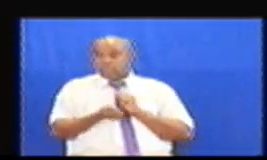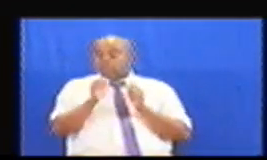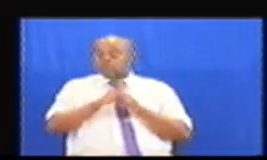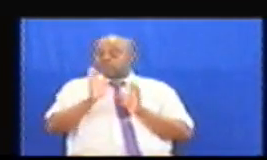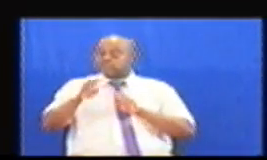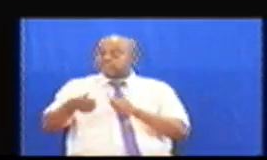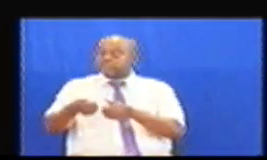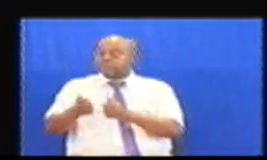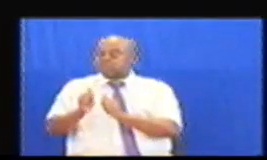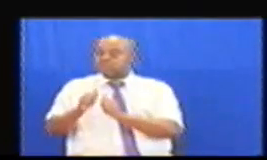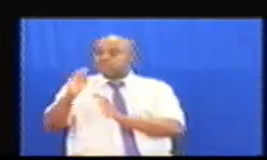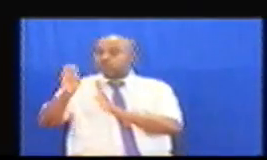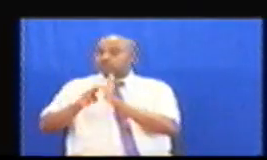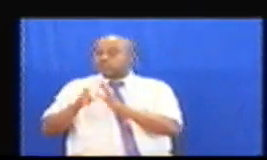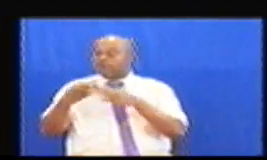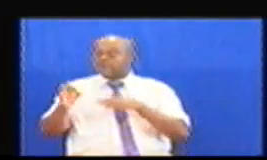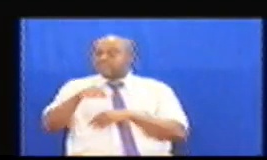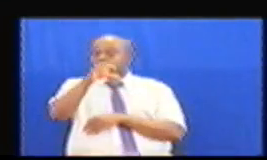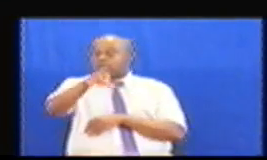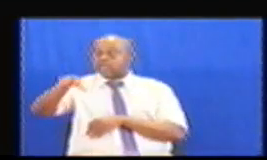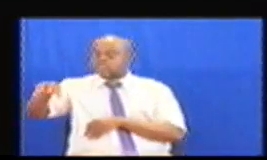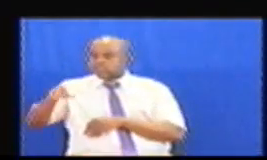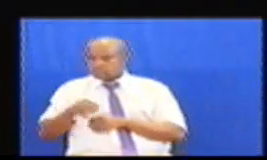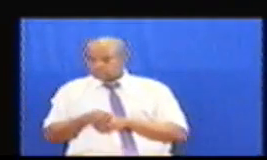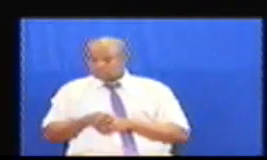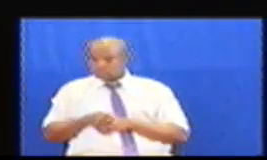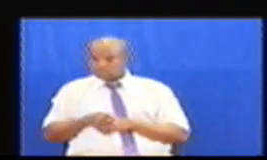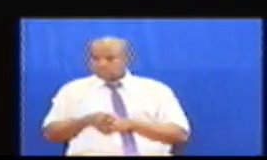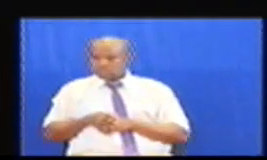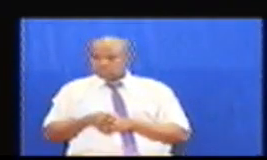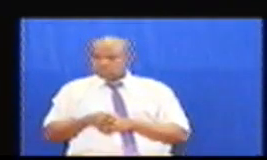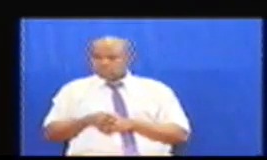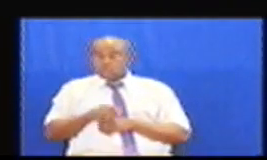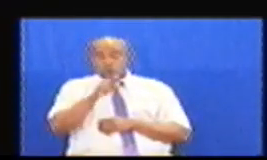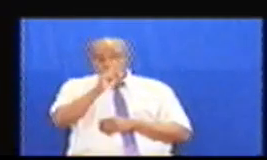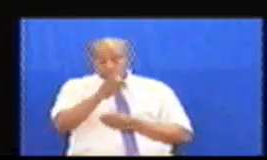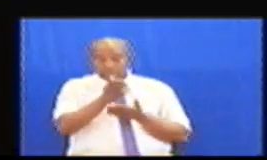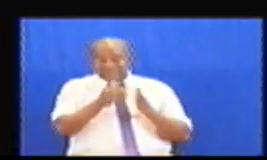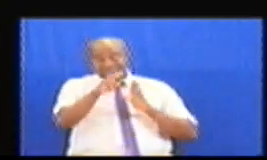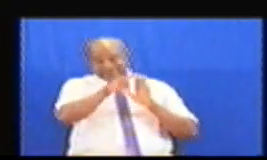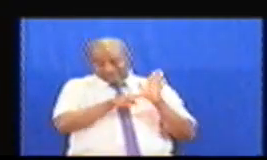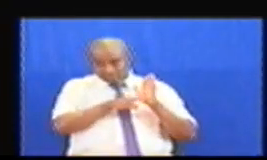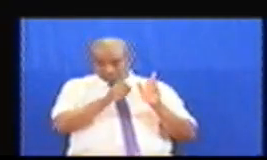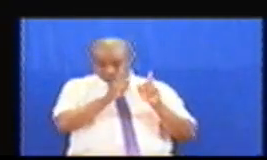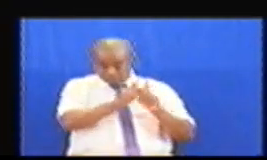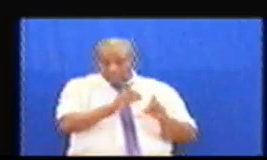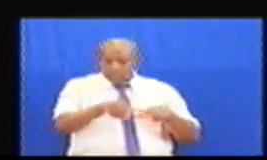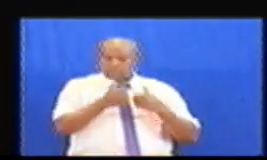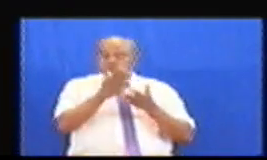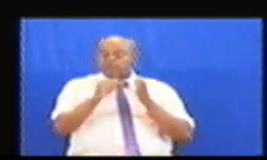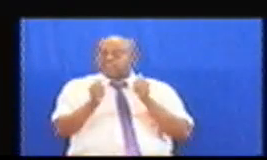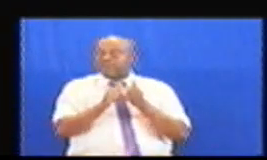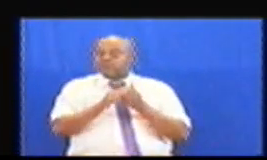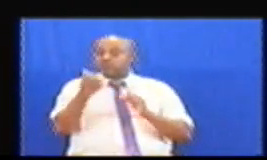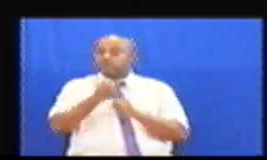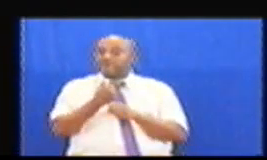kwa utaratibu wa free market. Tuna taratibu zetu zina regulate mambo fulani, lakini kuna mambo tunaachia yajiendeshe yenyewe. Lakini